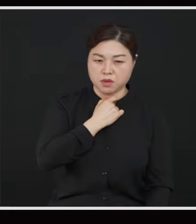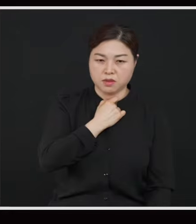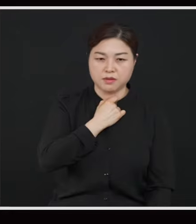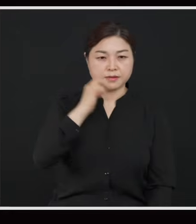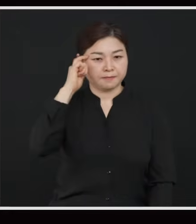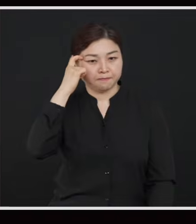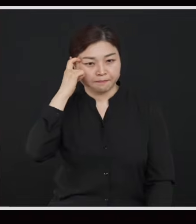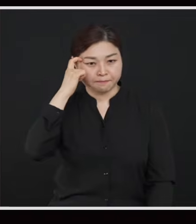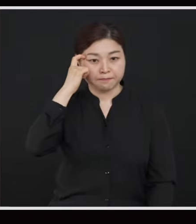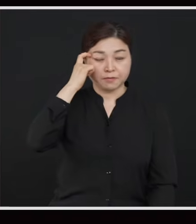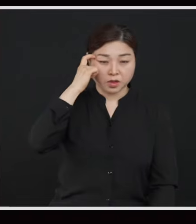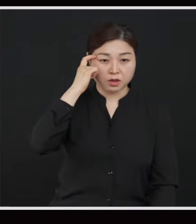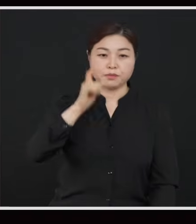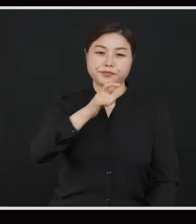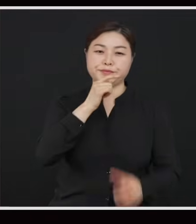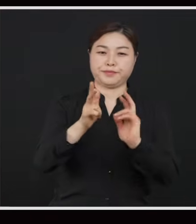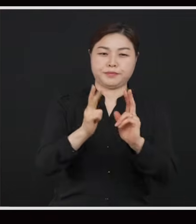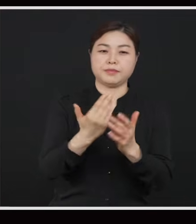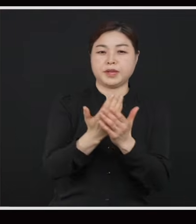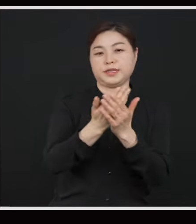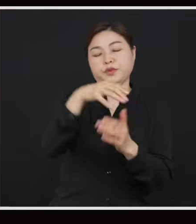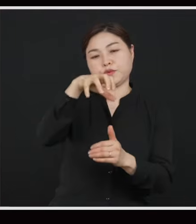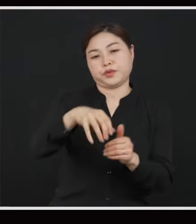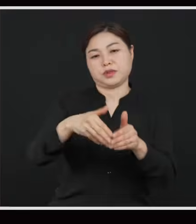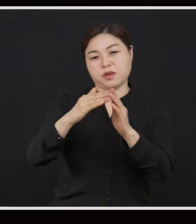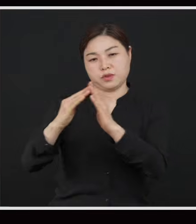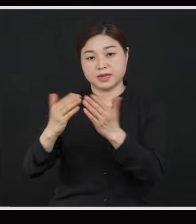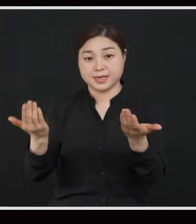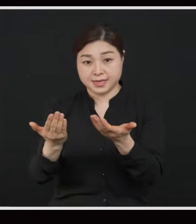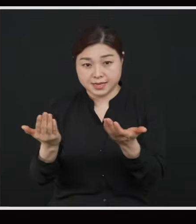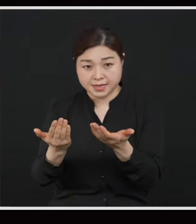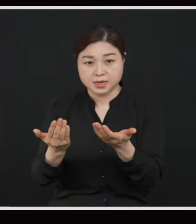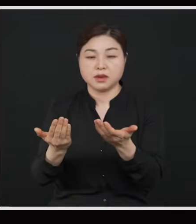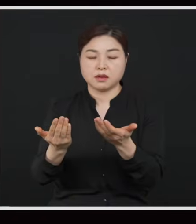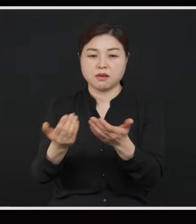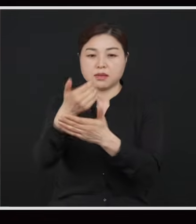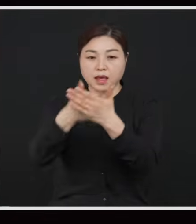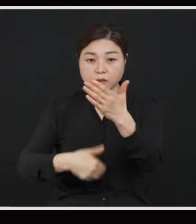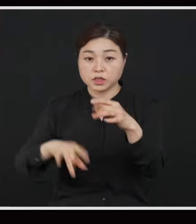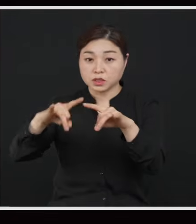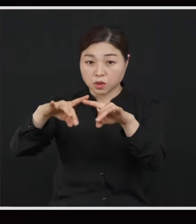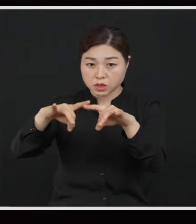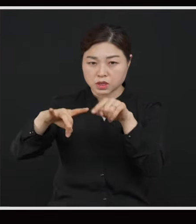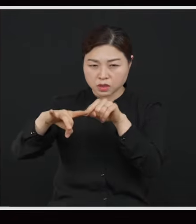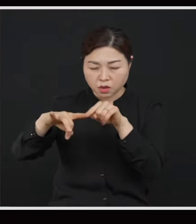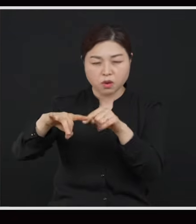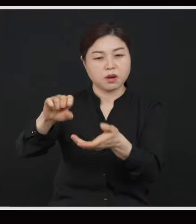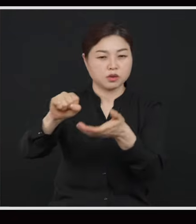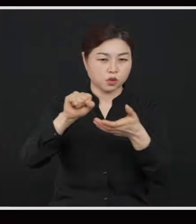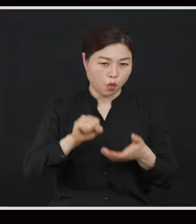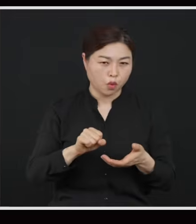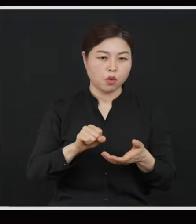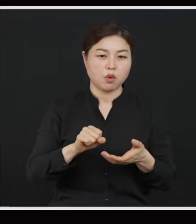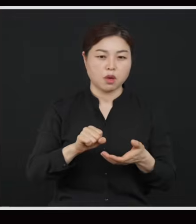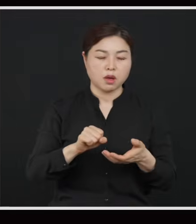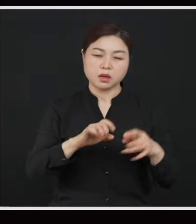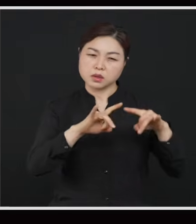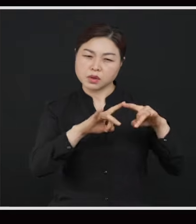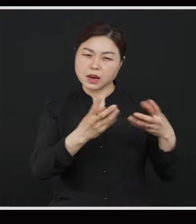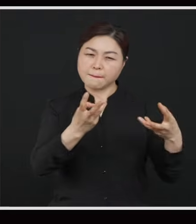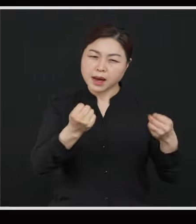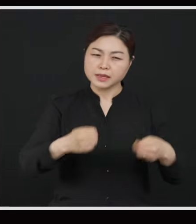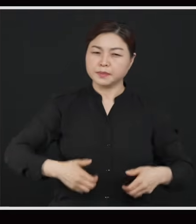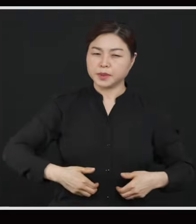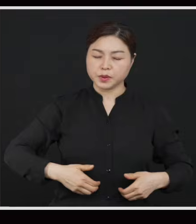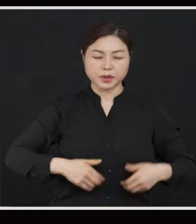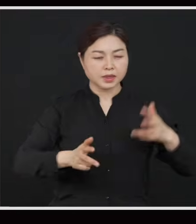싶다. 그래서 일단 수력 발전소 만드는 일을 하다가 거기에서 잉여 전기 생산되는 거 가지고 전기가